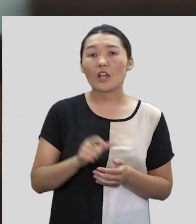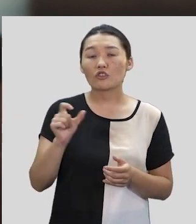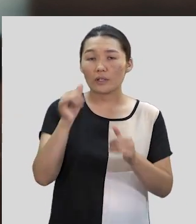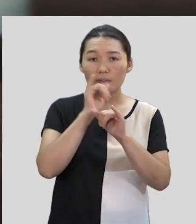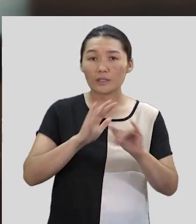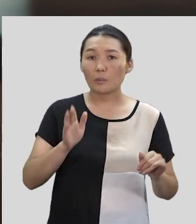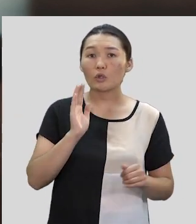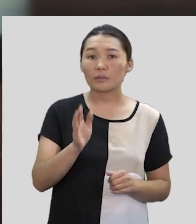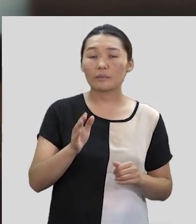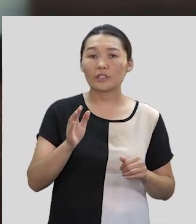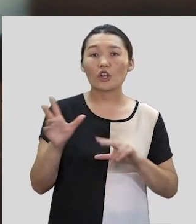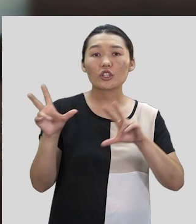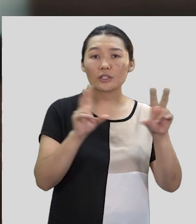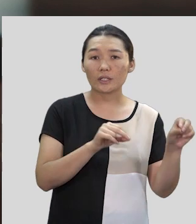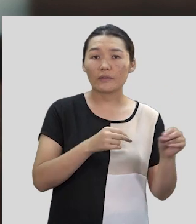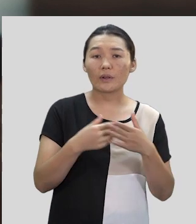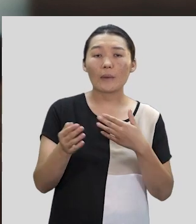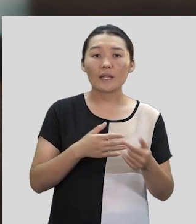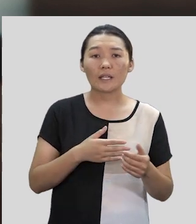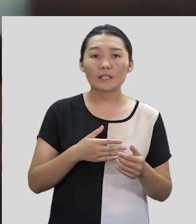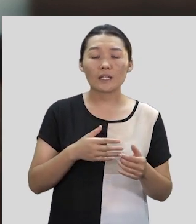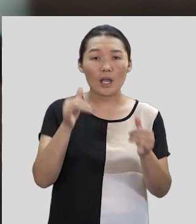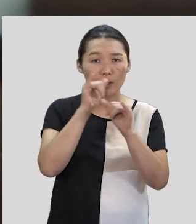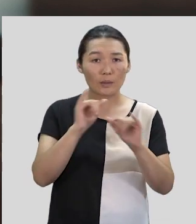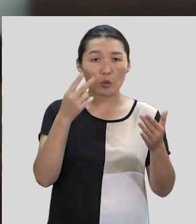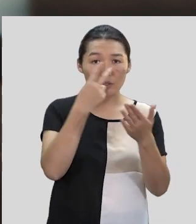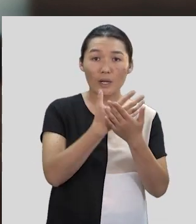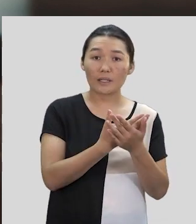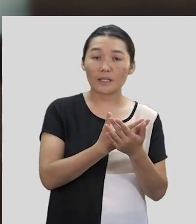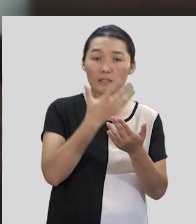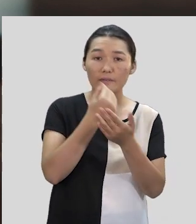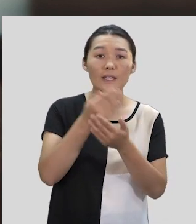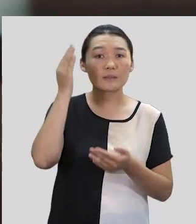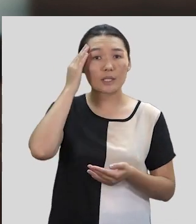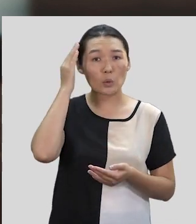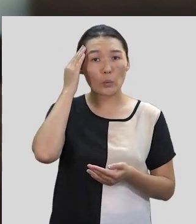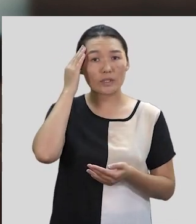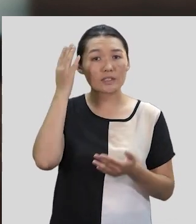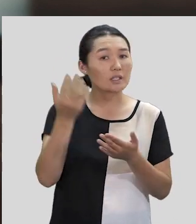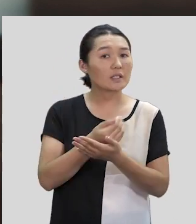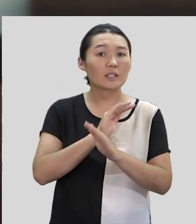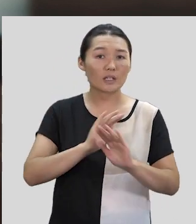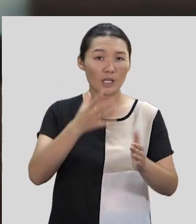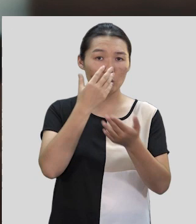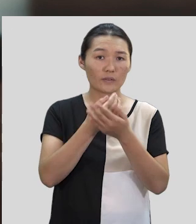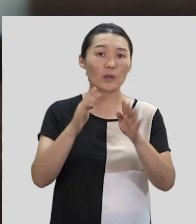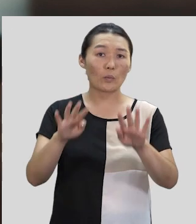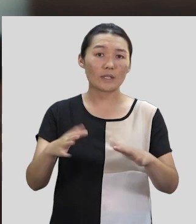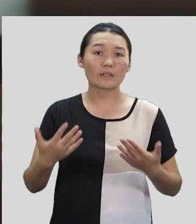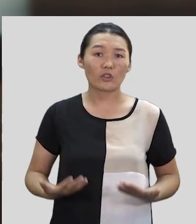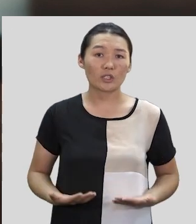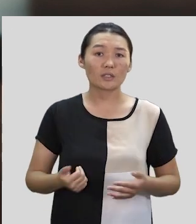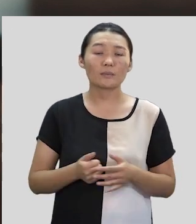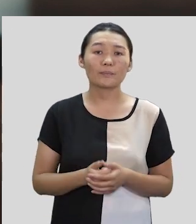стать счастливым если не сможет показать свои способности и не найдет свое место в жизни